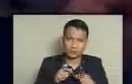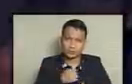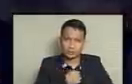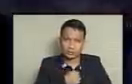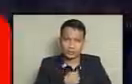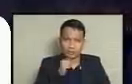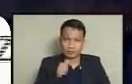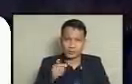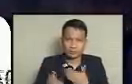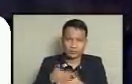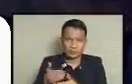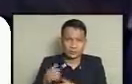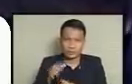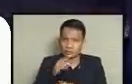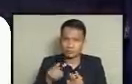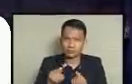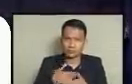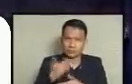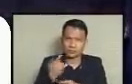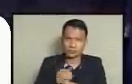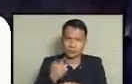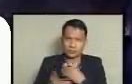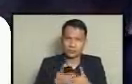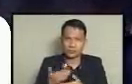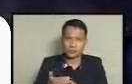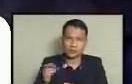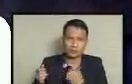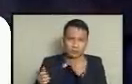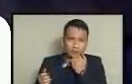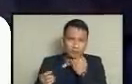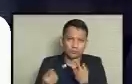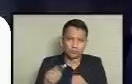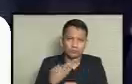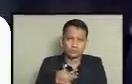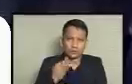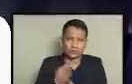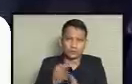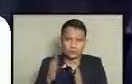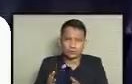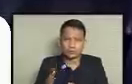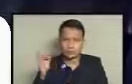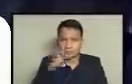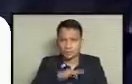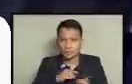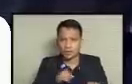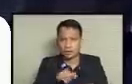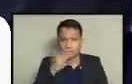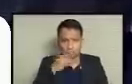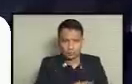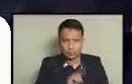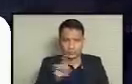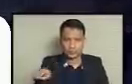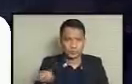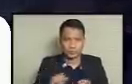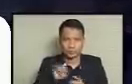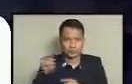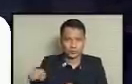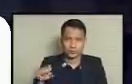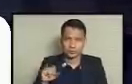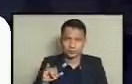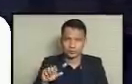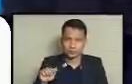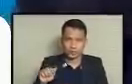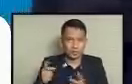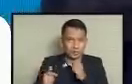na hindi po dumadaan sa tamang proseso, pamimixer po yon. Kasi nga po, hindi sila hindi nyo sila pinasipot sa SOSYA,